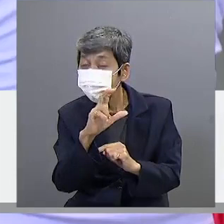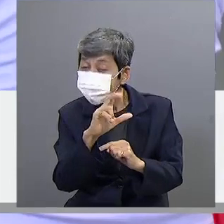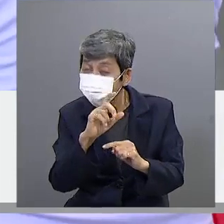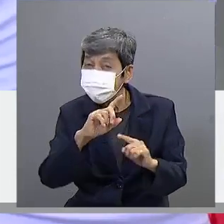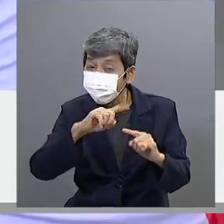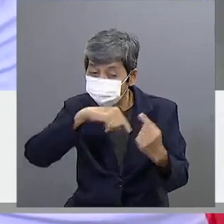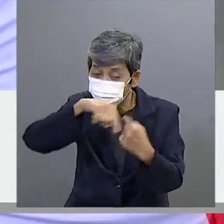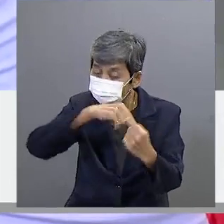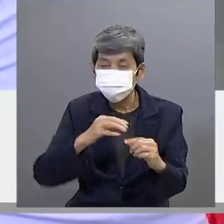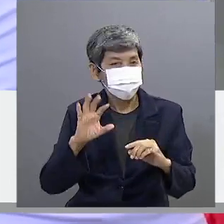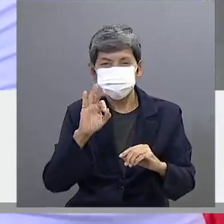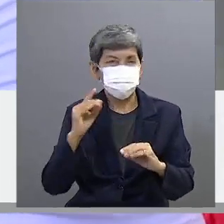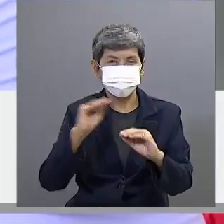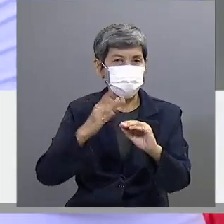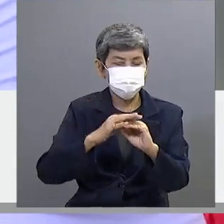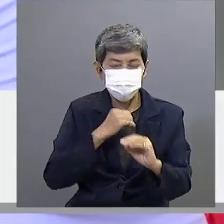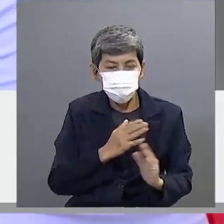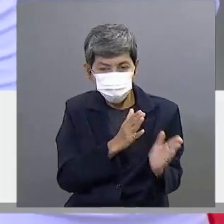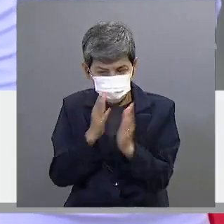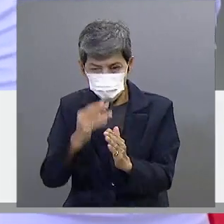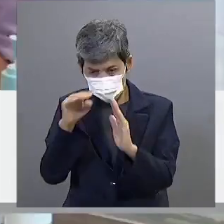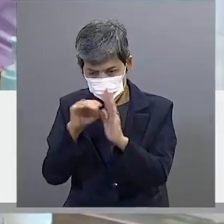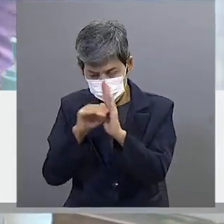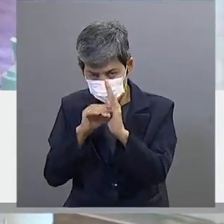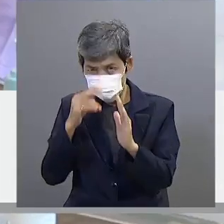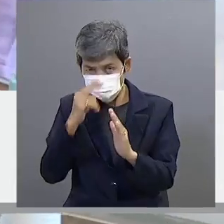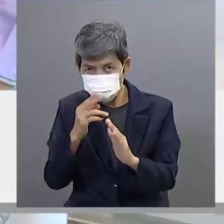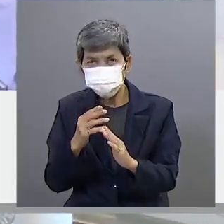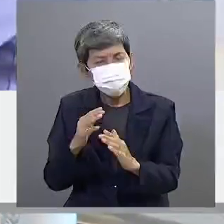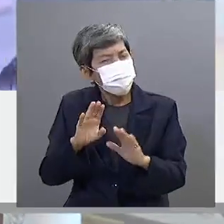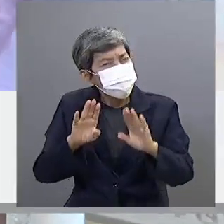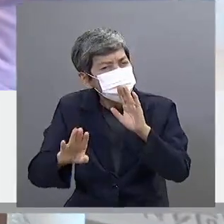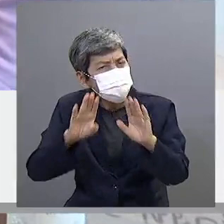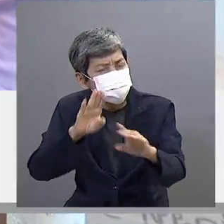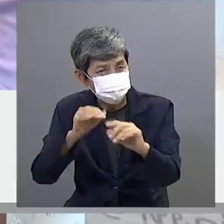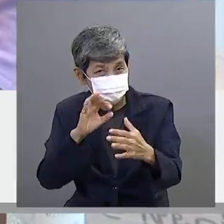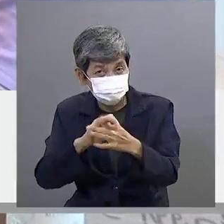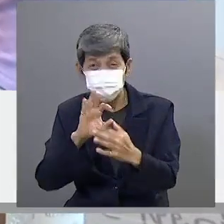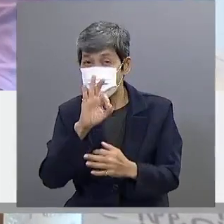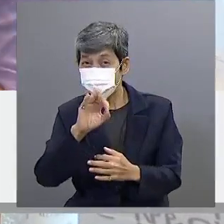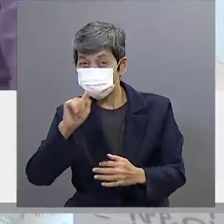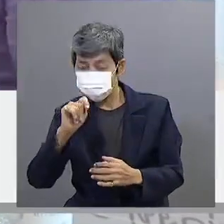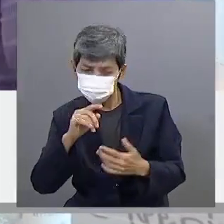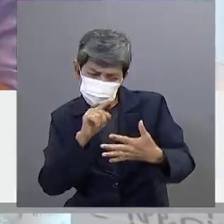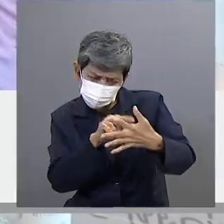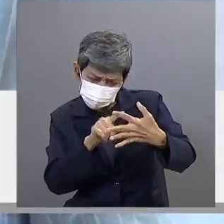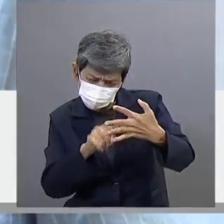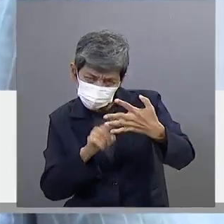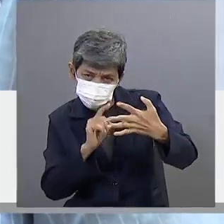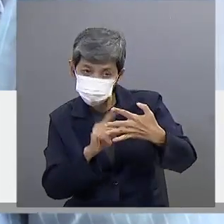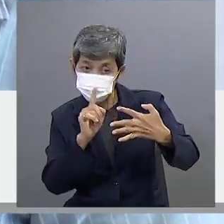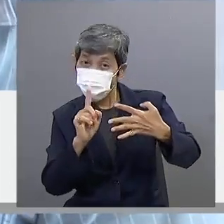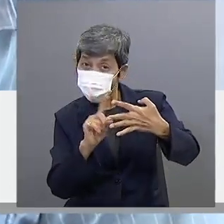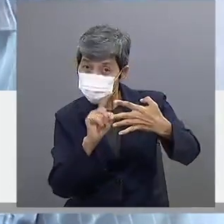จะไม่ขึ้นแต่กำลังไปดูในรายละเอียดมากจะเปรียบเทียบกับงวดอีกทีงวดใดดีระหว่างงวดแรกเดือน